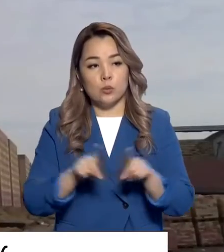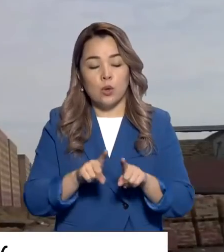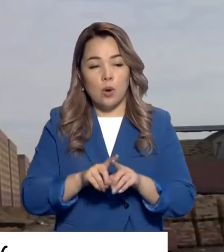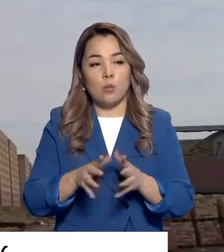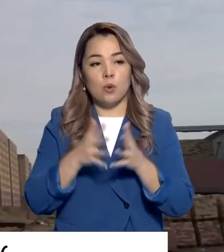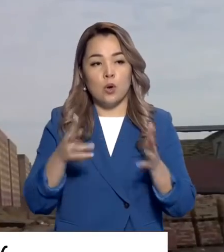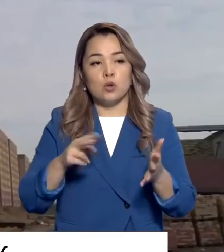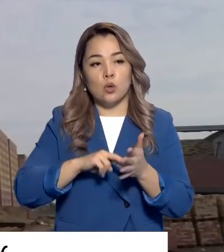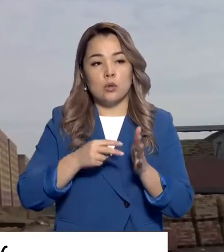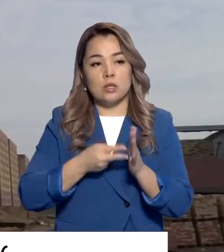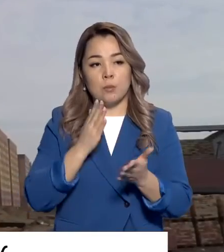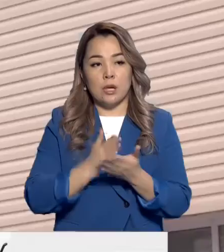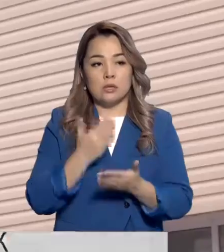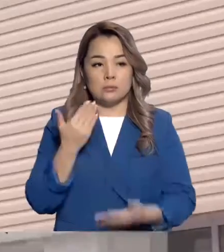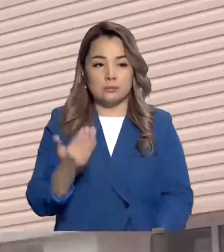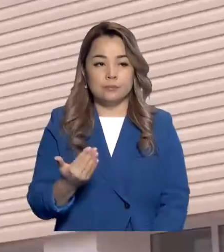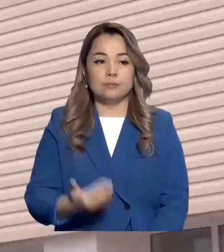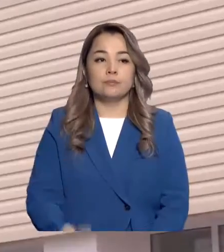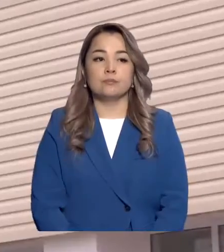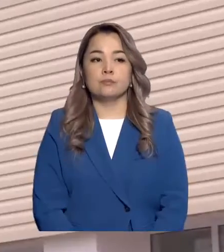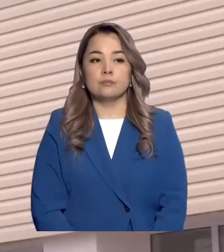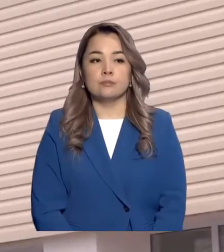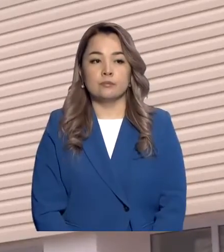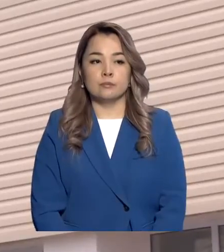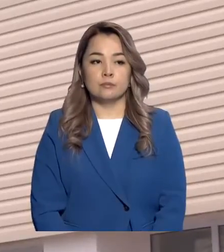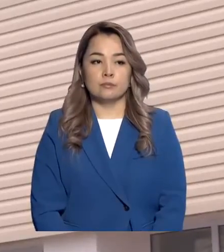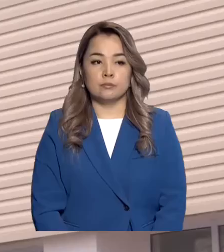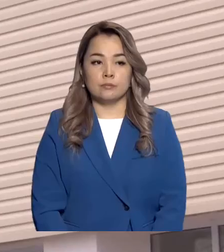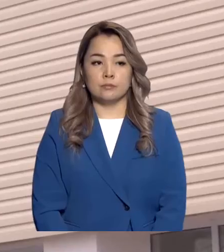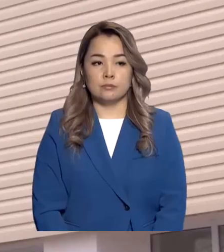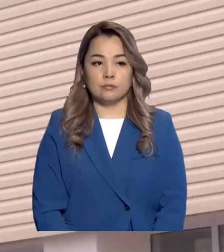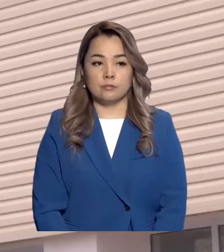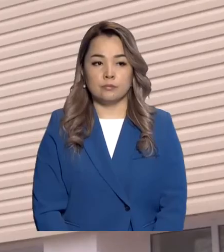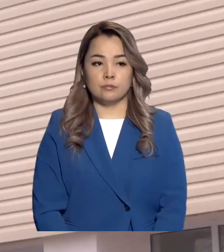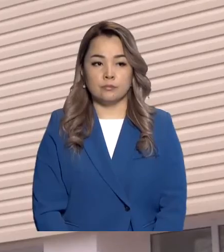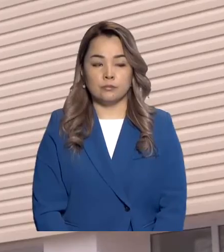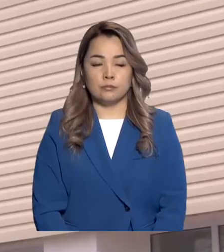ауқымды жоспар бар. Жандос Темірғалиев, Нұрбек Жаңабай, Қазақстан ұлттық арнасы, Атыраудан.